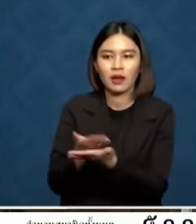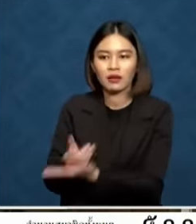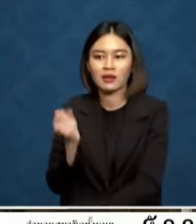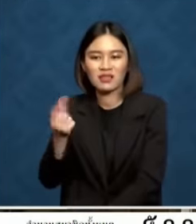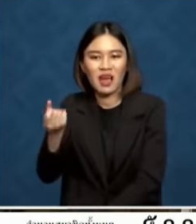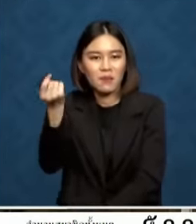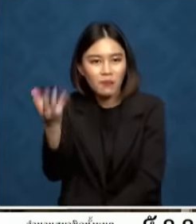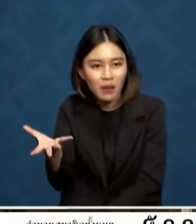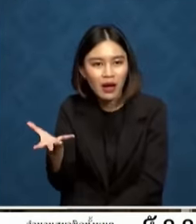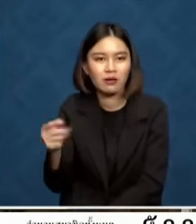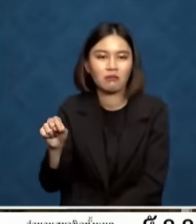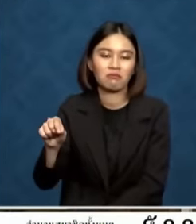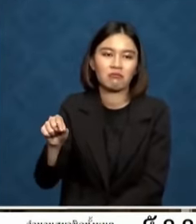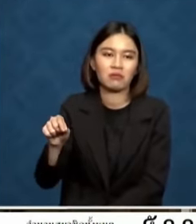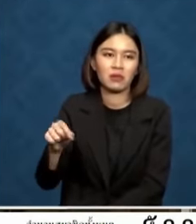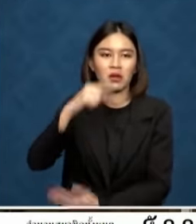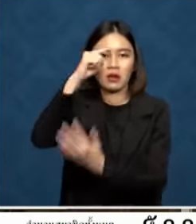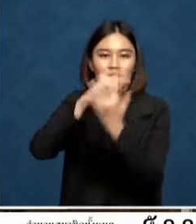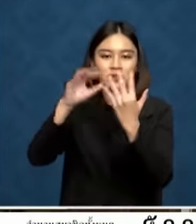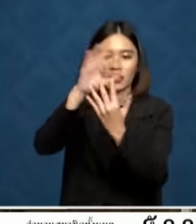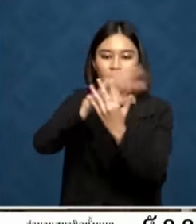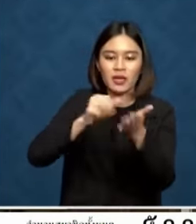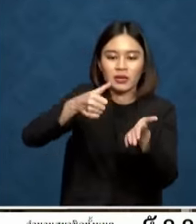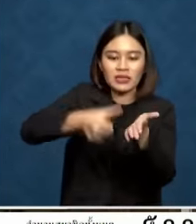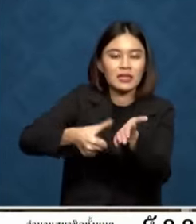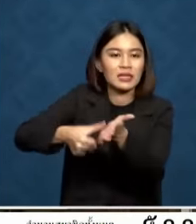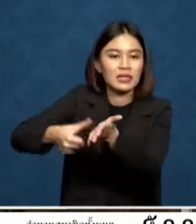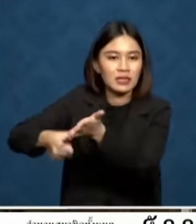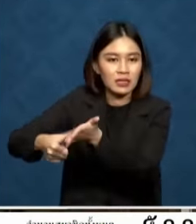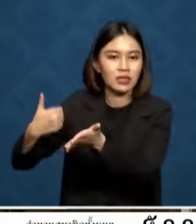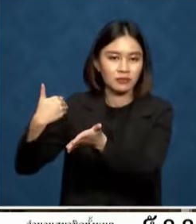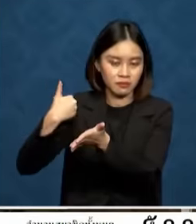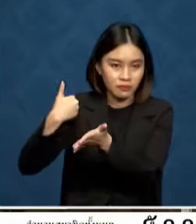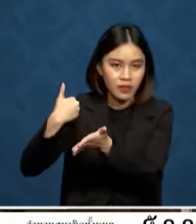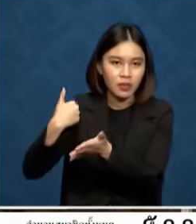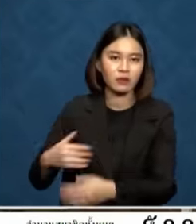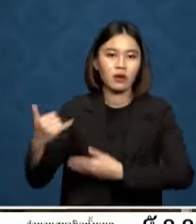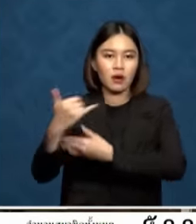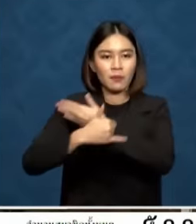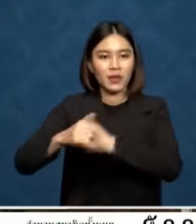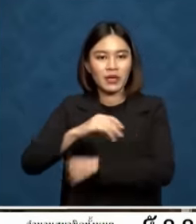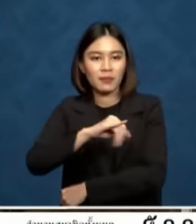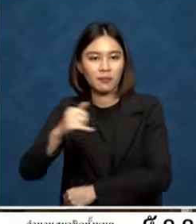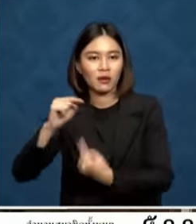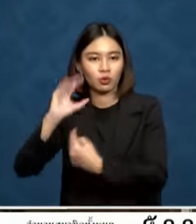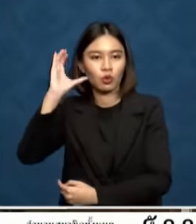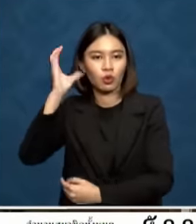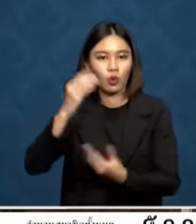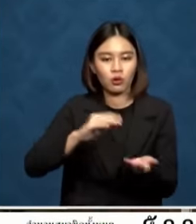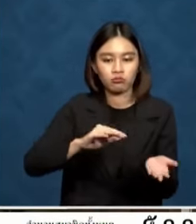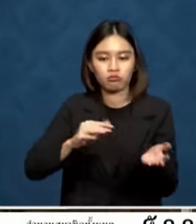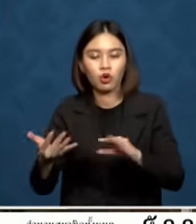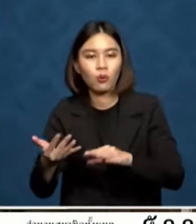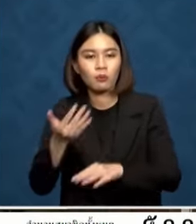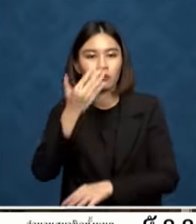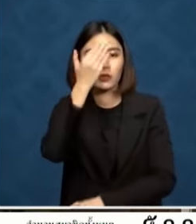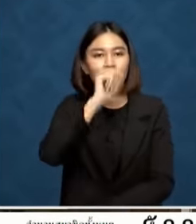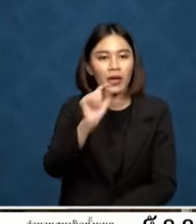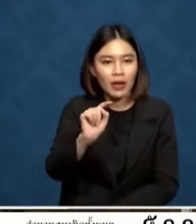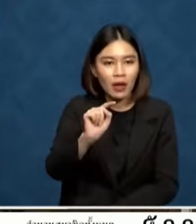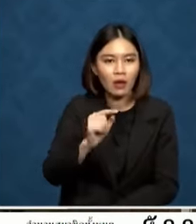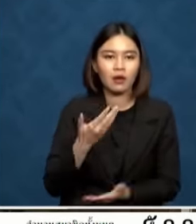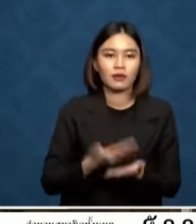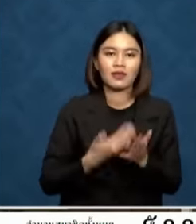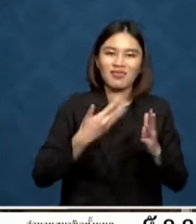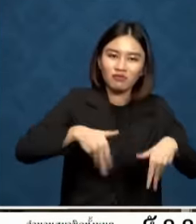มากก็จะทำประเทศเป็นหนี้มากบางประเทศในโลกล้มละลายเพราะอะไรเพราะ